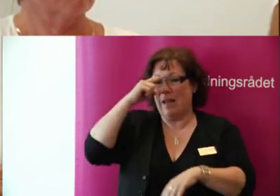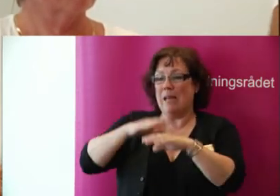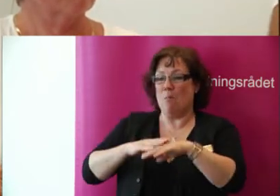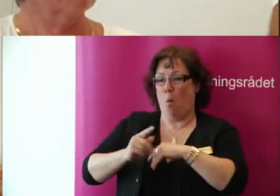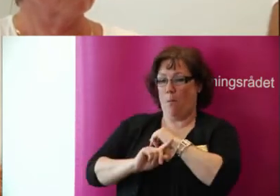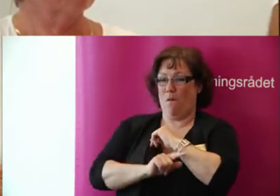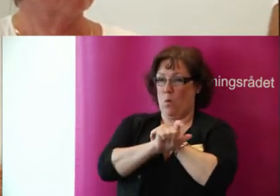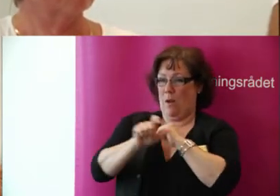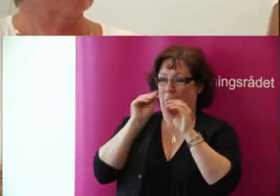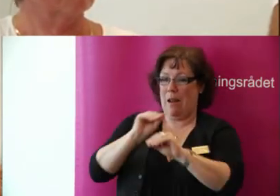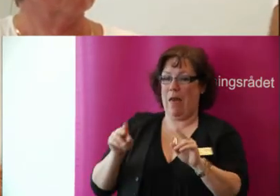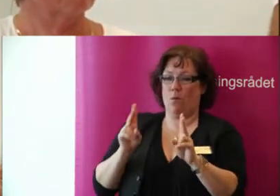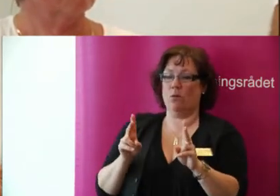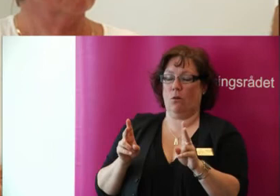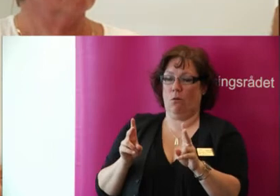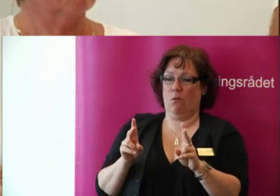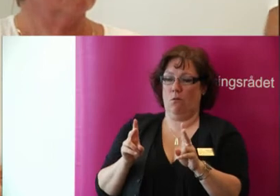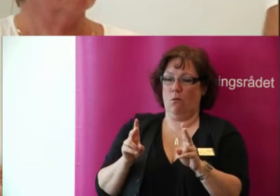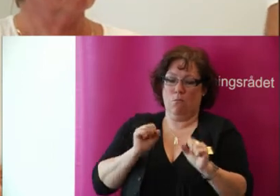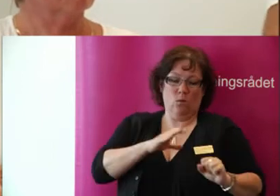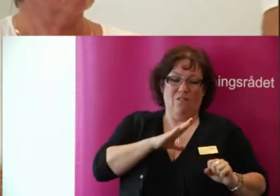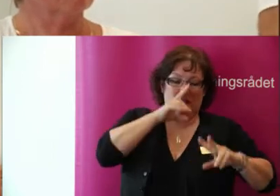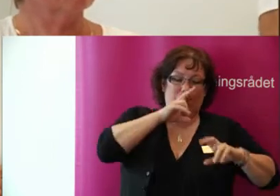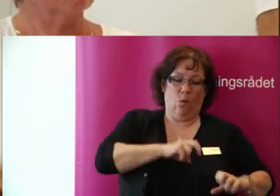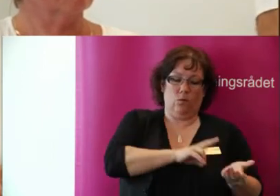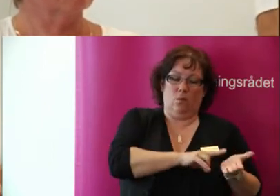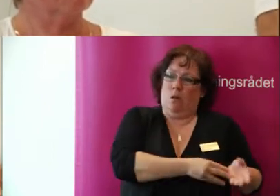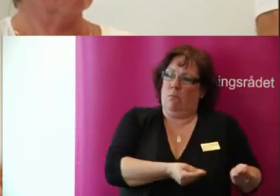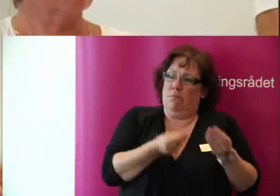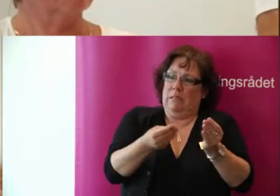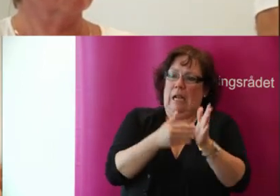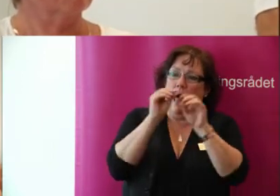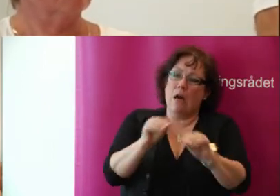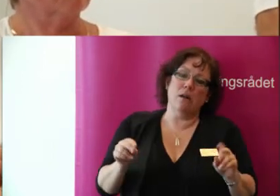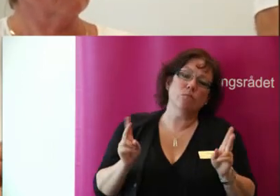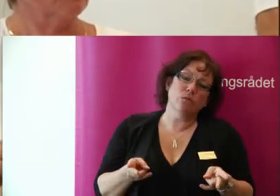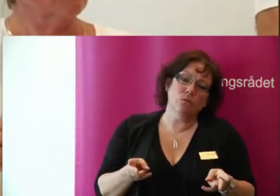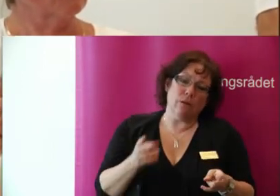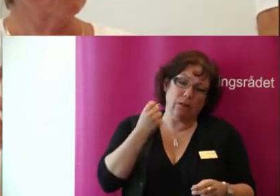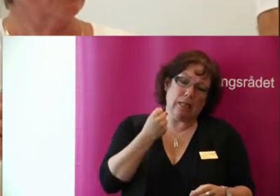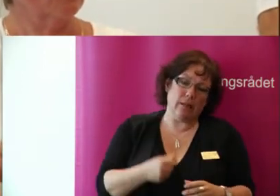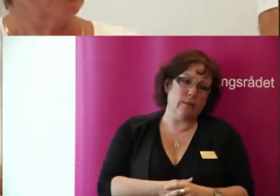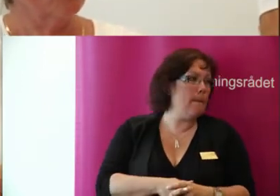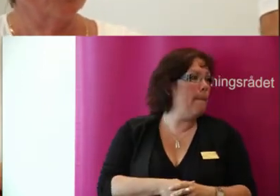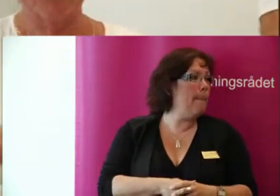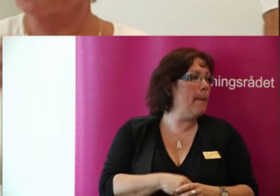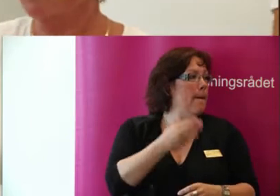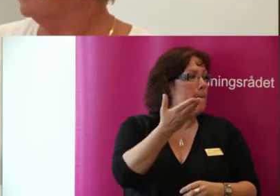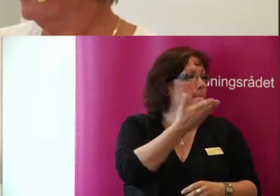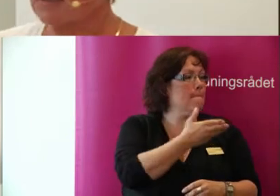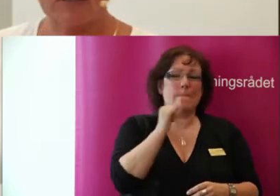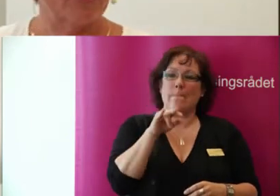läraren att det är en del i att vara professionell, att det finns en forskningsbas att bygga sin kunskap på, som lärare också. Ingela och sen